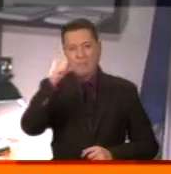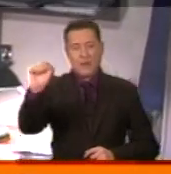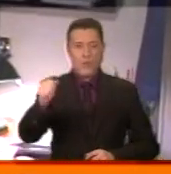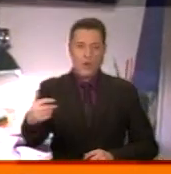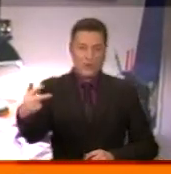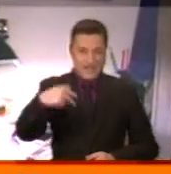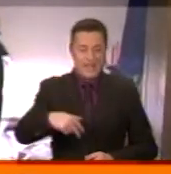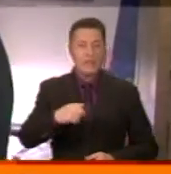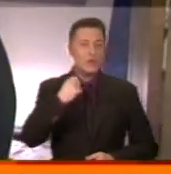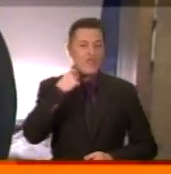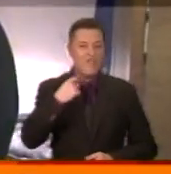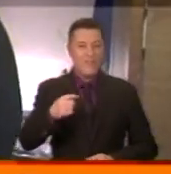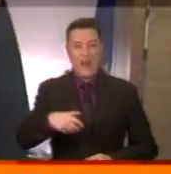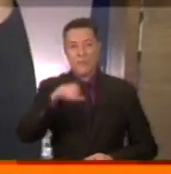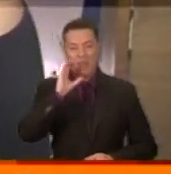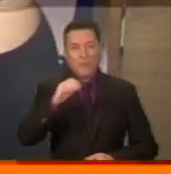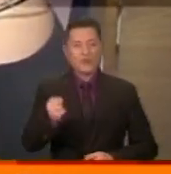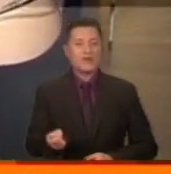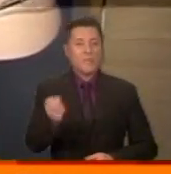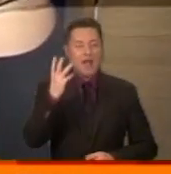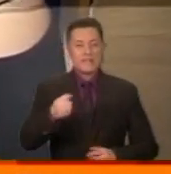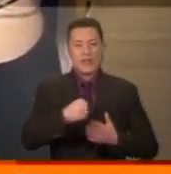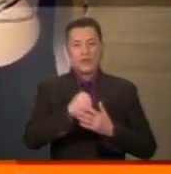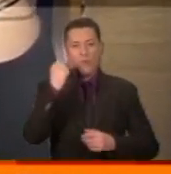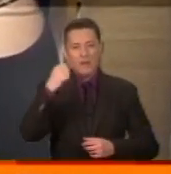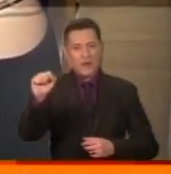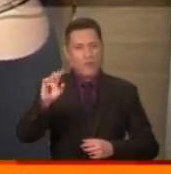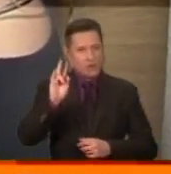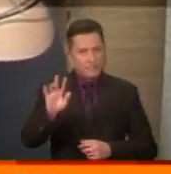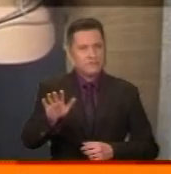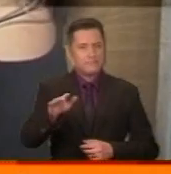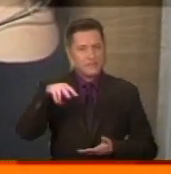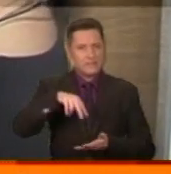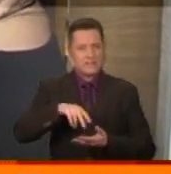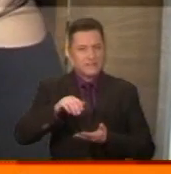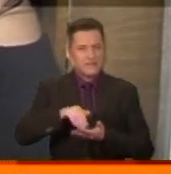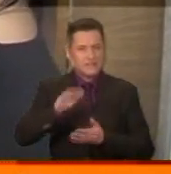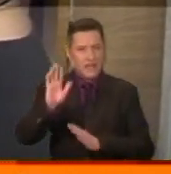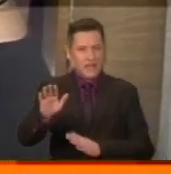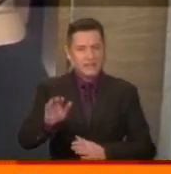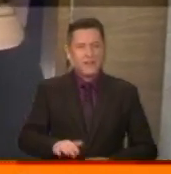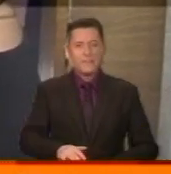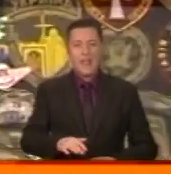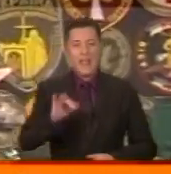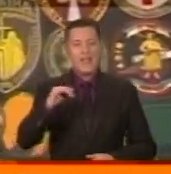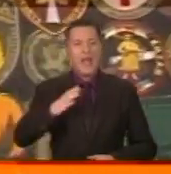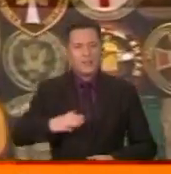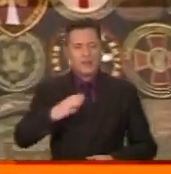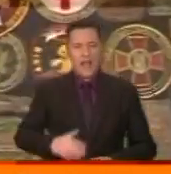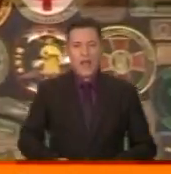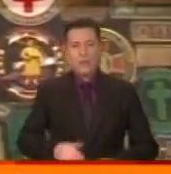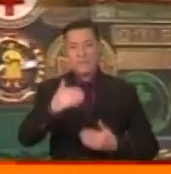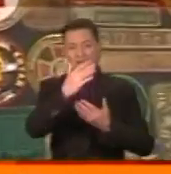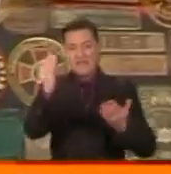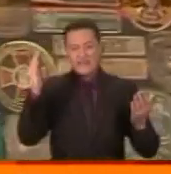вип'ємо бачите до перемоги странніки якийсь такий батальйон і я їх чекаю на стіні